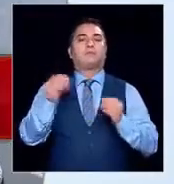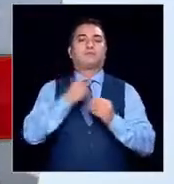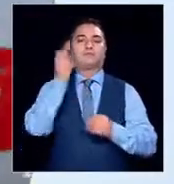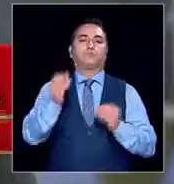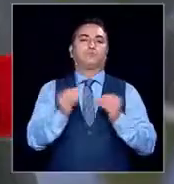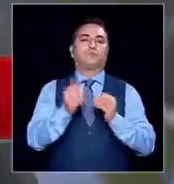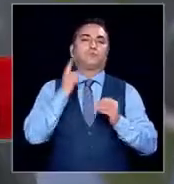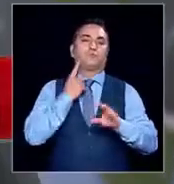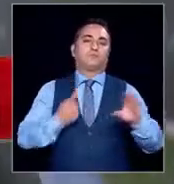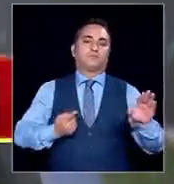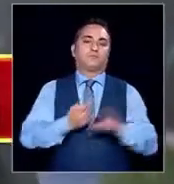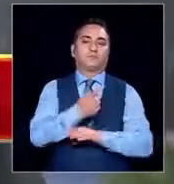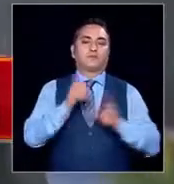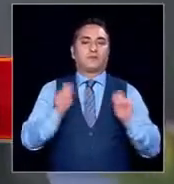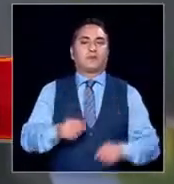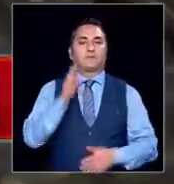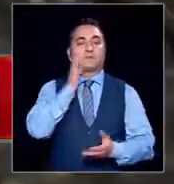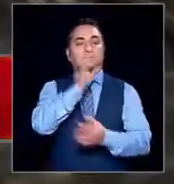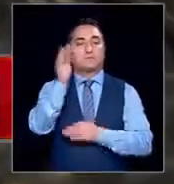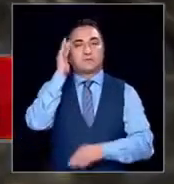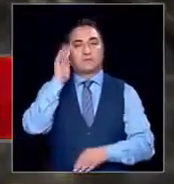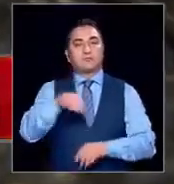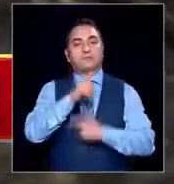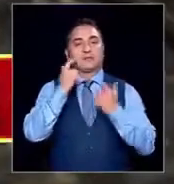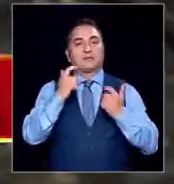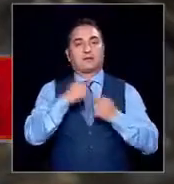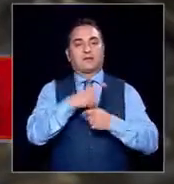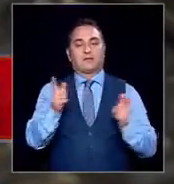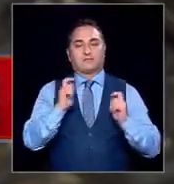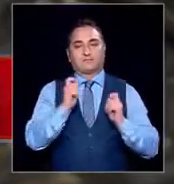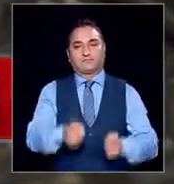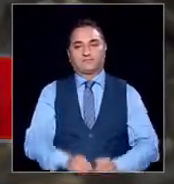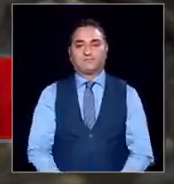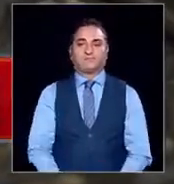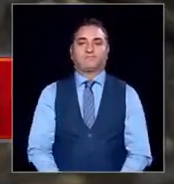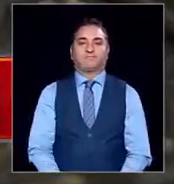duyurusunda bulundu. İnsanlar bu tuzağa düşmesini istemem. Herkesin çok dikkatli olması gerekiyor.